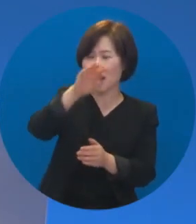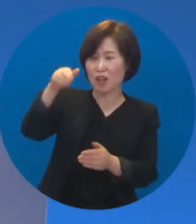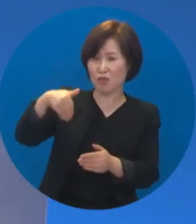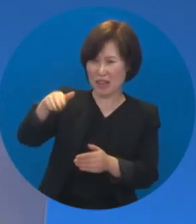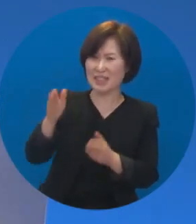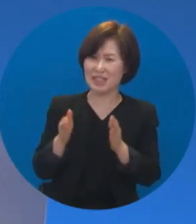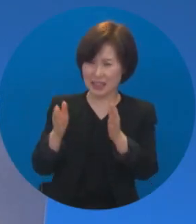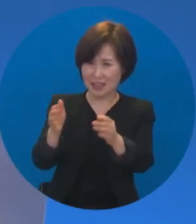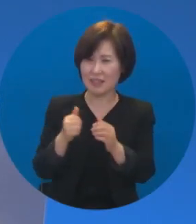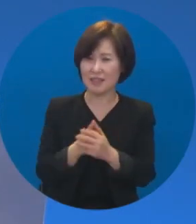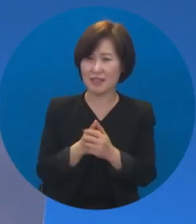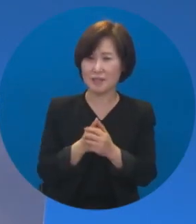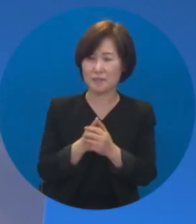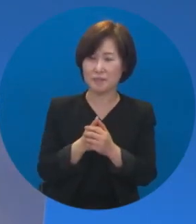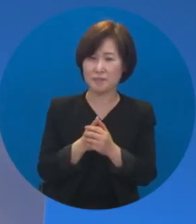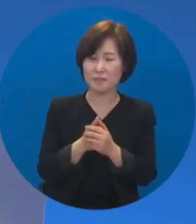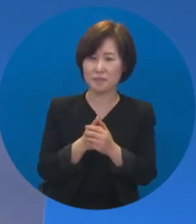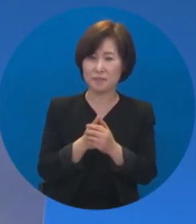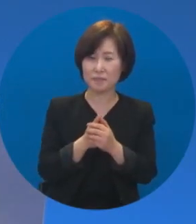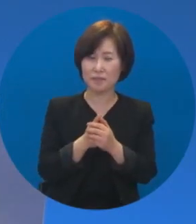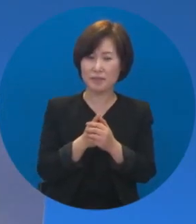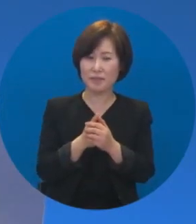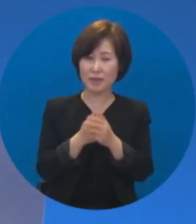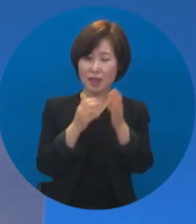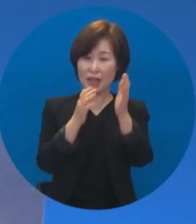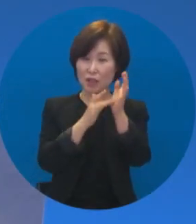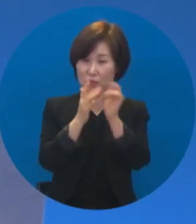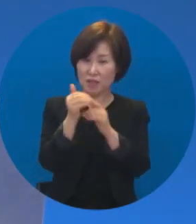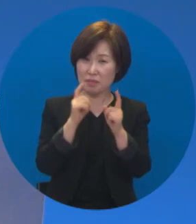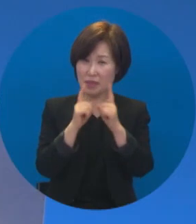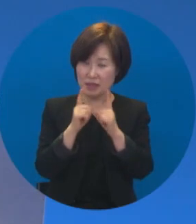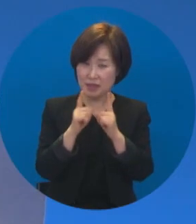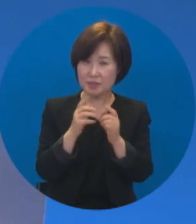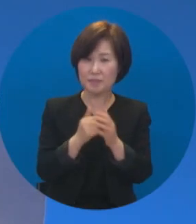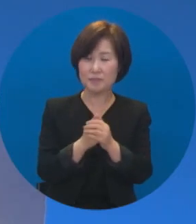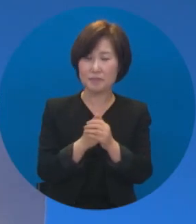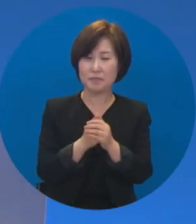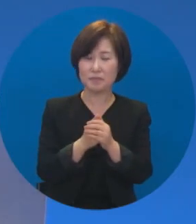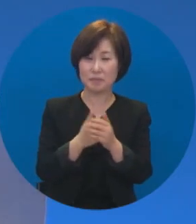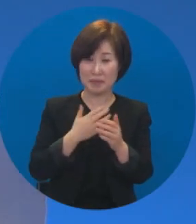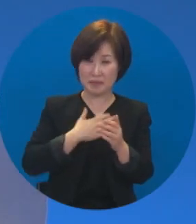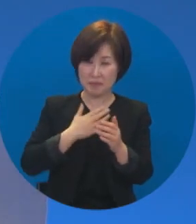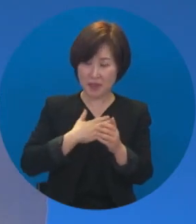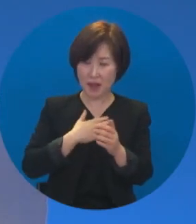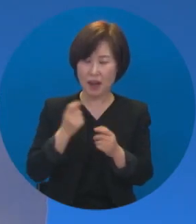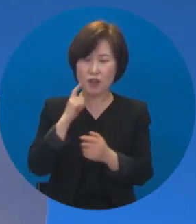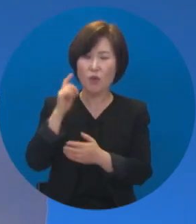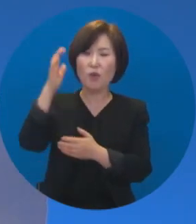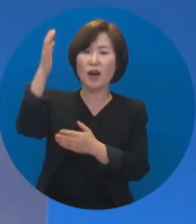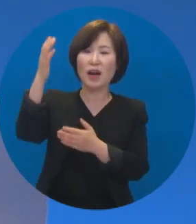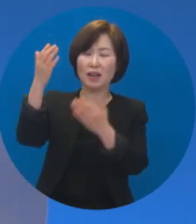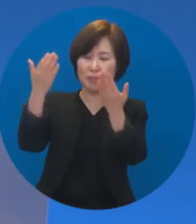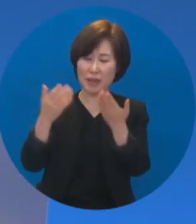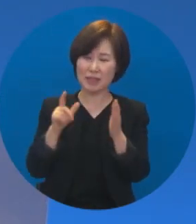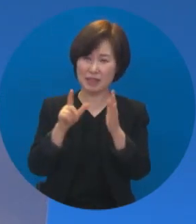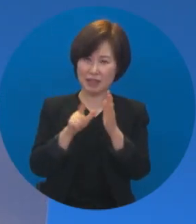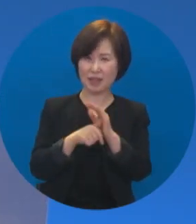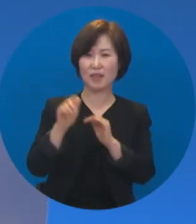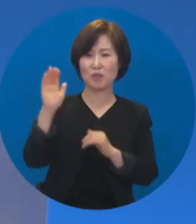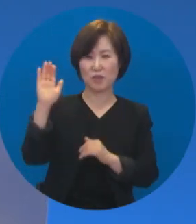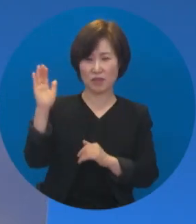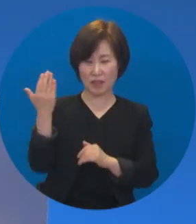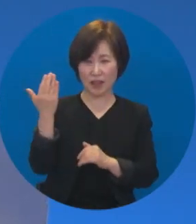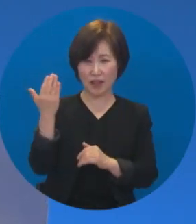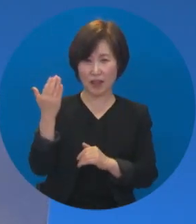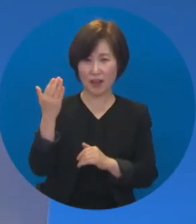다음 장인 요한복음 12장에서는 예수님께서 이렇게 말씀하십니다. 인자가 영광을 얻을 때가 되었다.